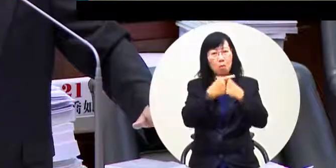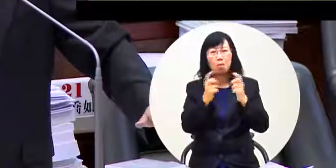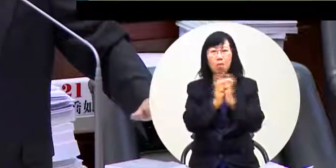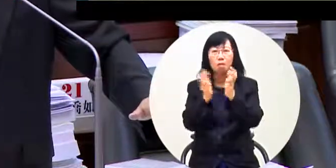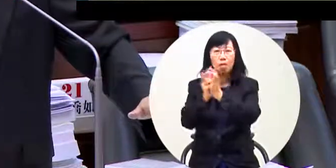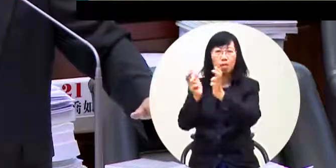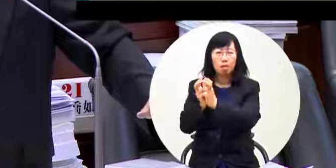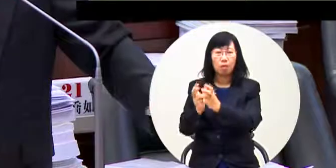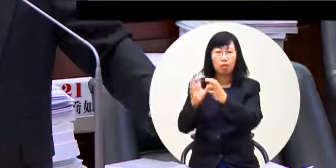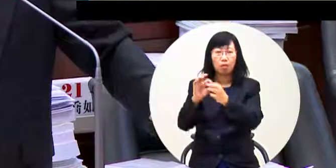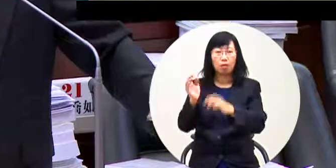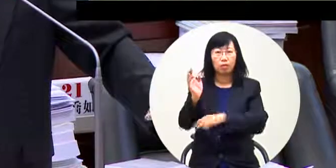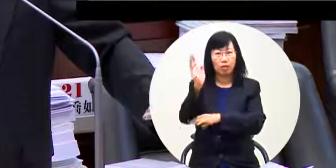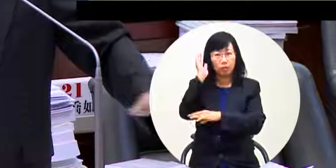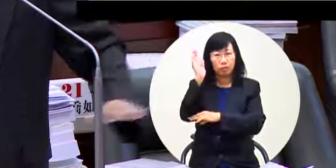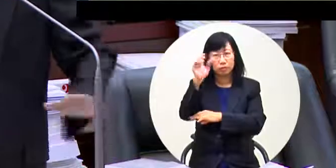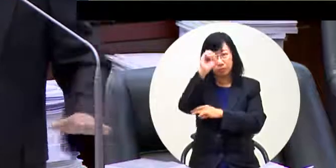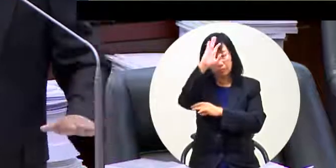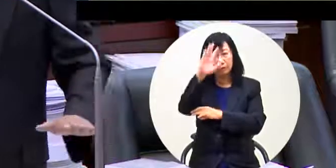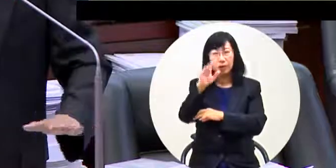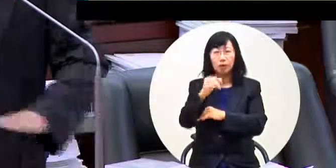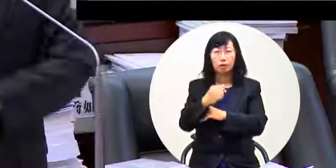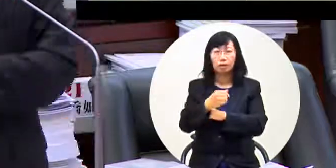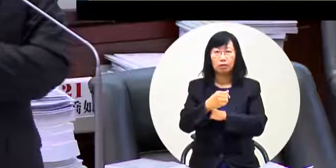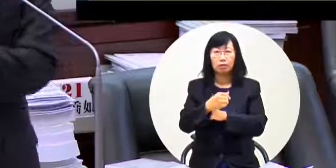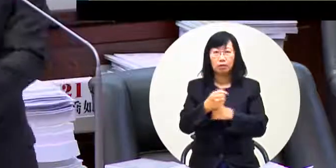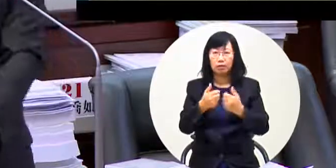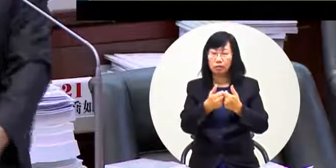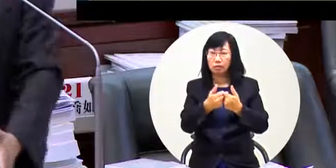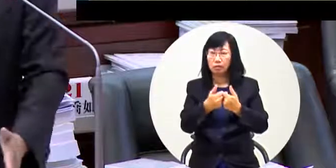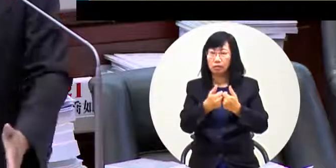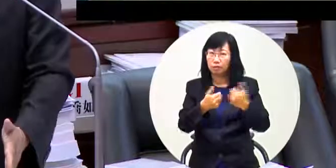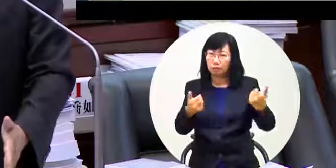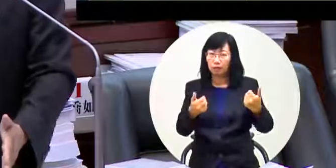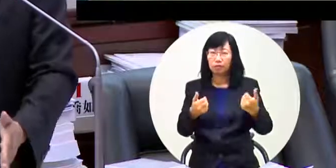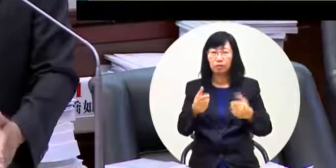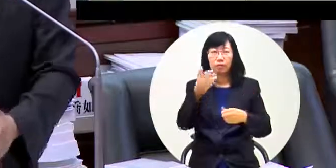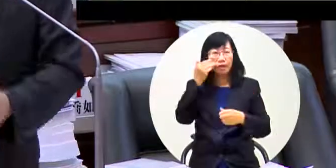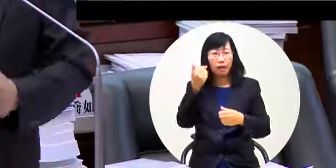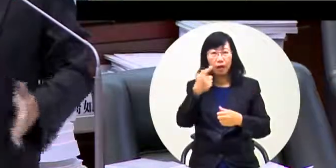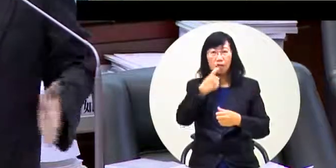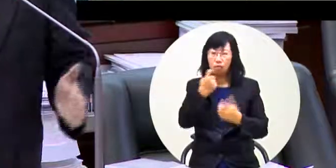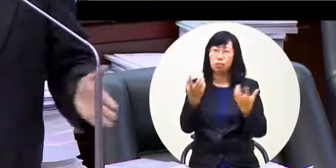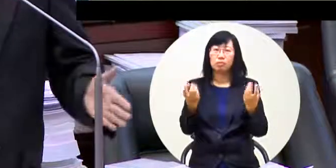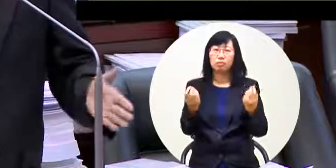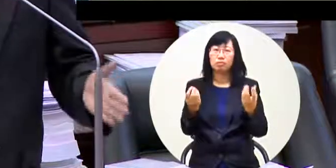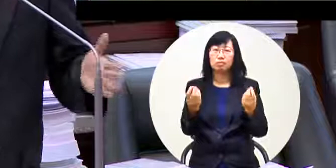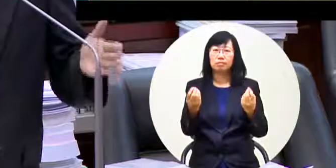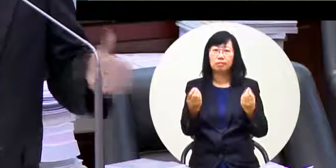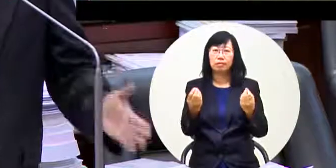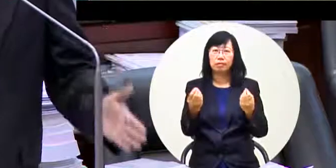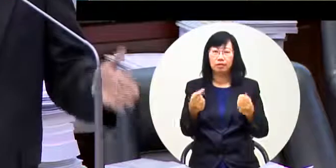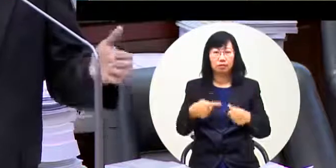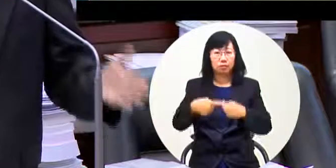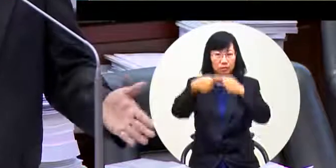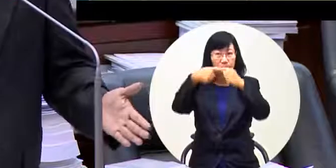限，大家不分男女，把建设再做一个第一个优先，我觉得这是一个很重要的和谐的政经